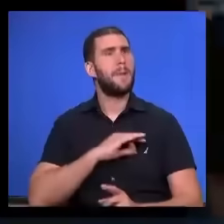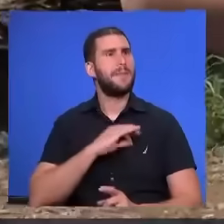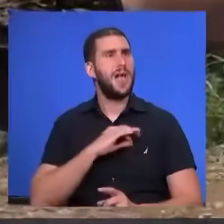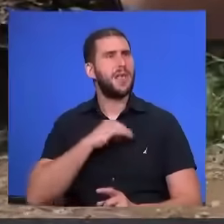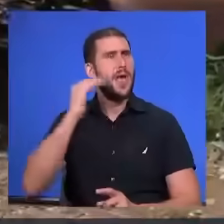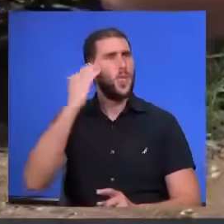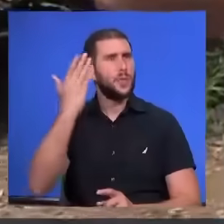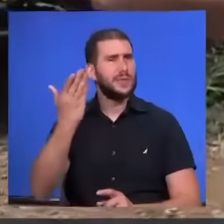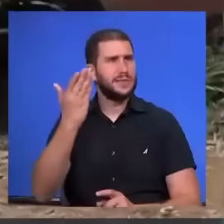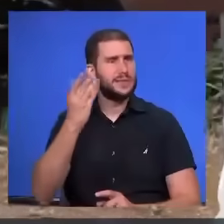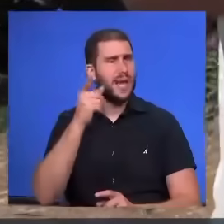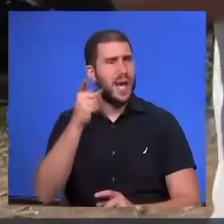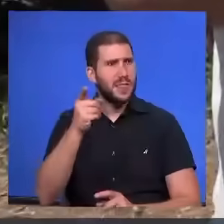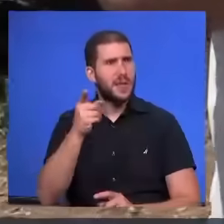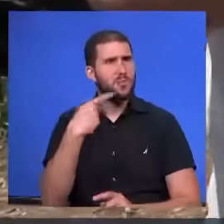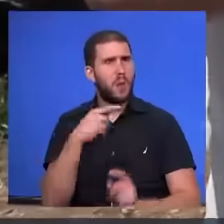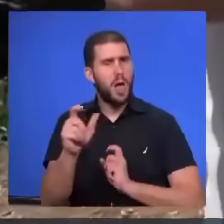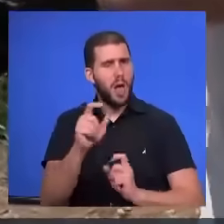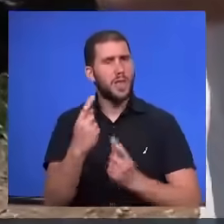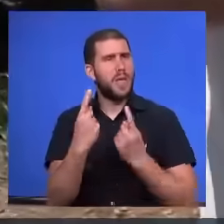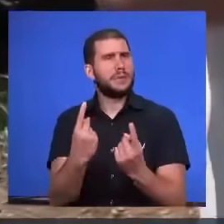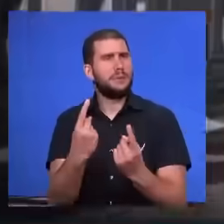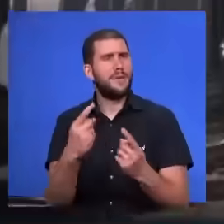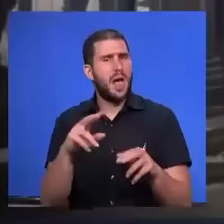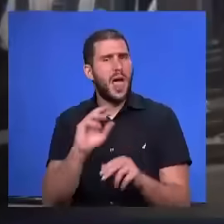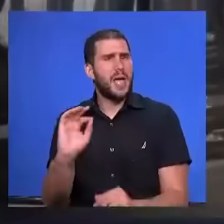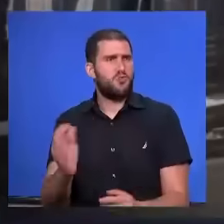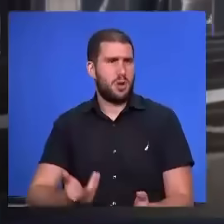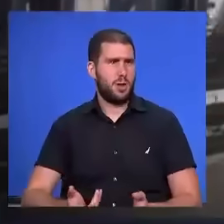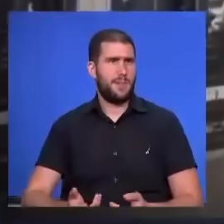במנטליות הדרוזית, אתה יוצא להגן על עצמך ועל אחים שלך.